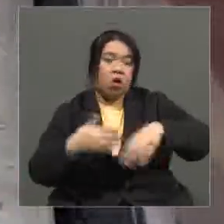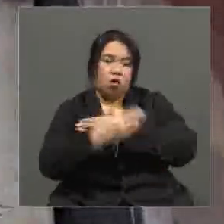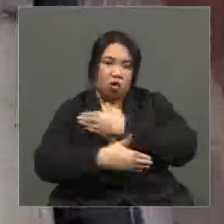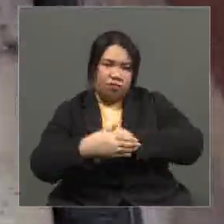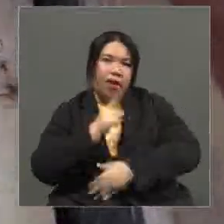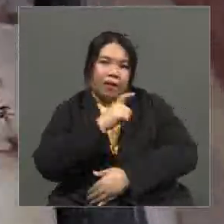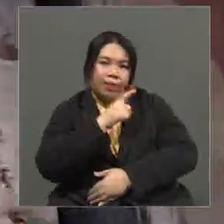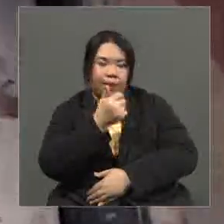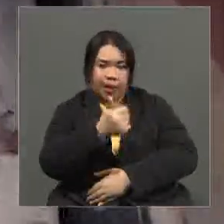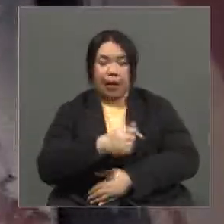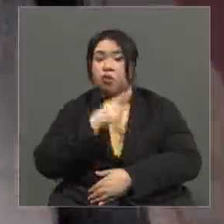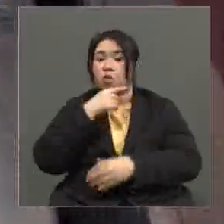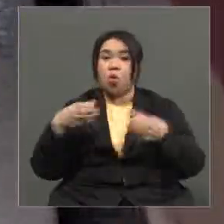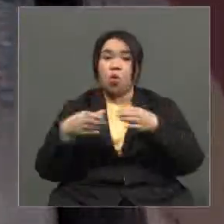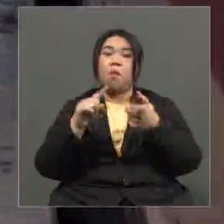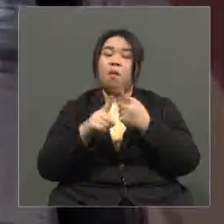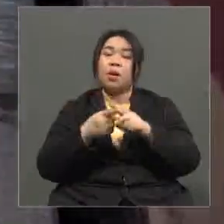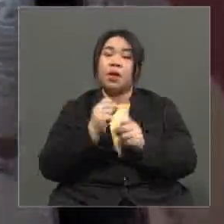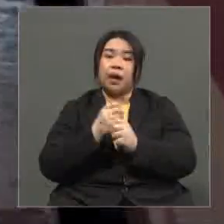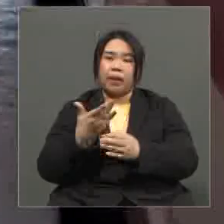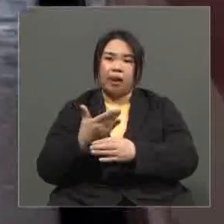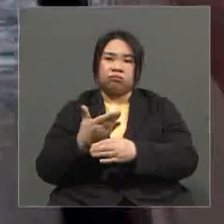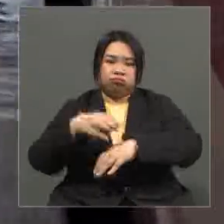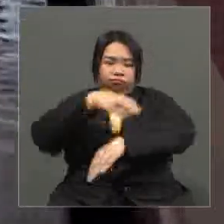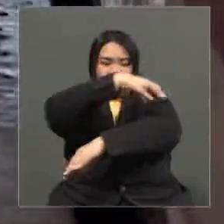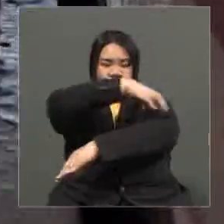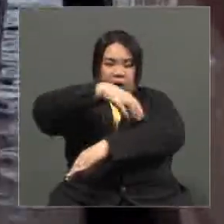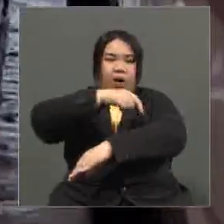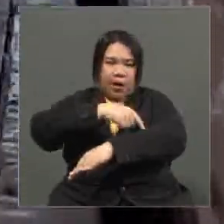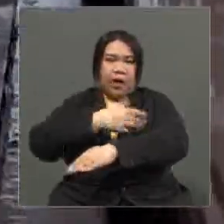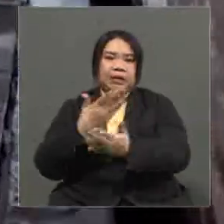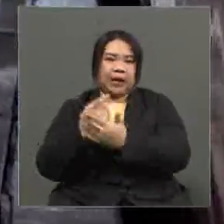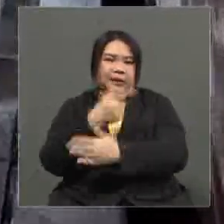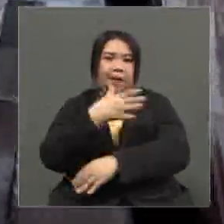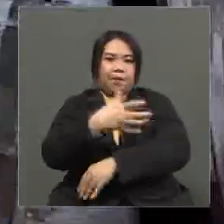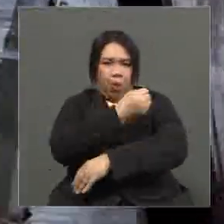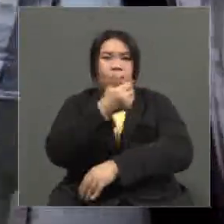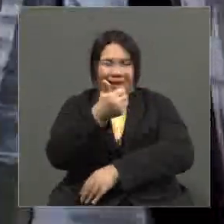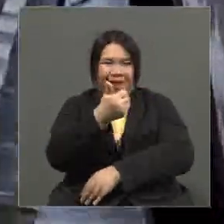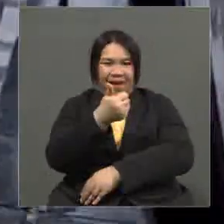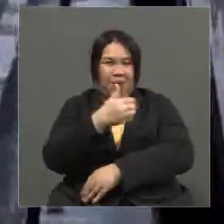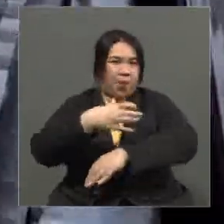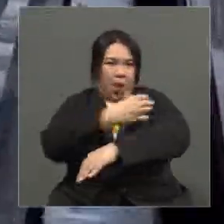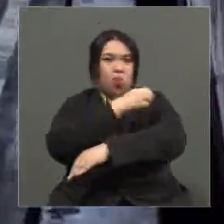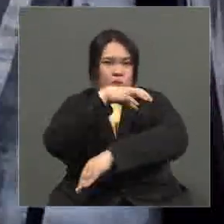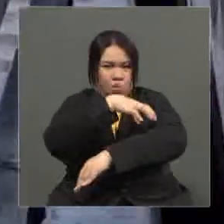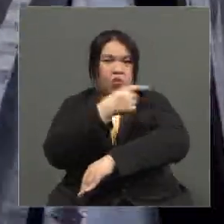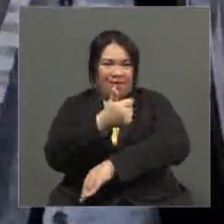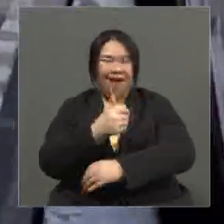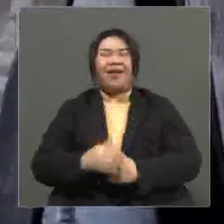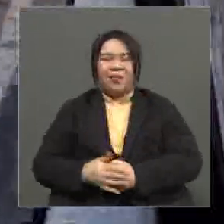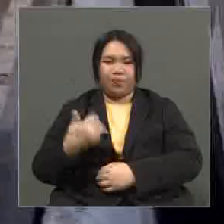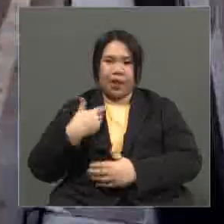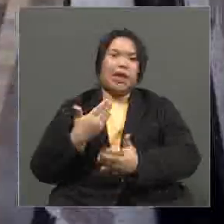หากต้องการเดินทางเป็นหมูคณะก็สามารถเช่าตู้ได้เลยนะตู้โดยสารพิเศษจัดเฉพาะแบบเหมาคันเลยอ่ะโดยจะมีการ